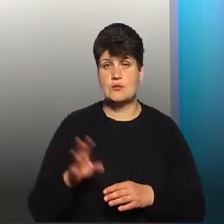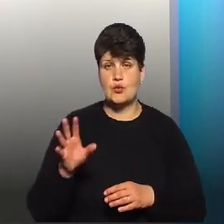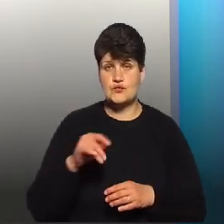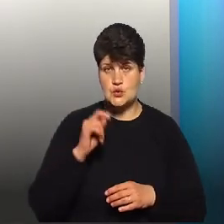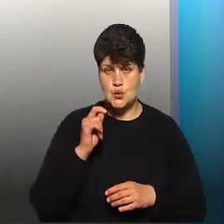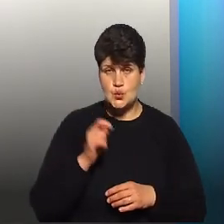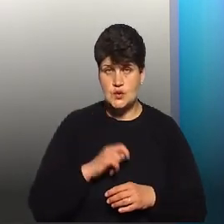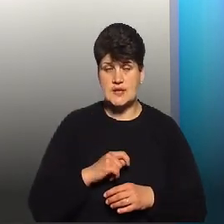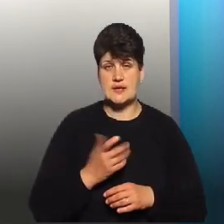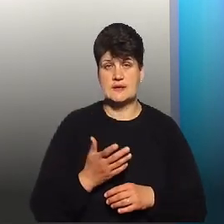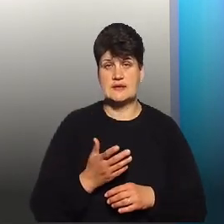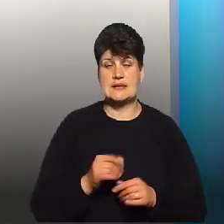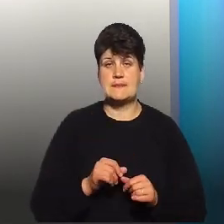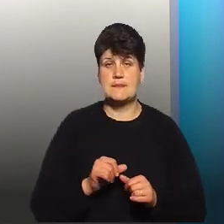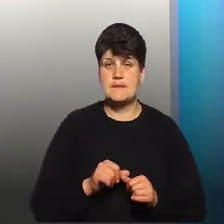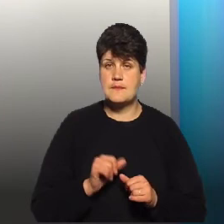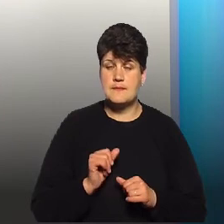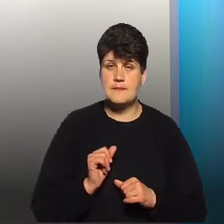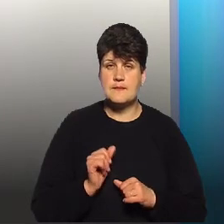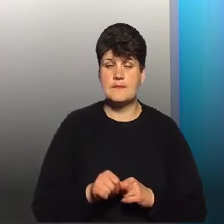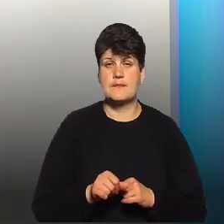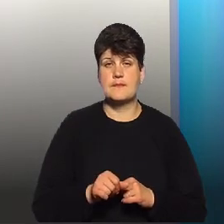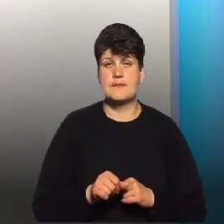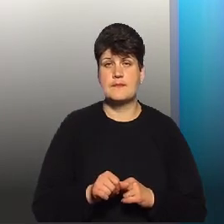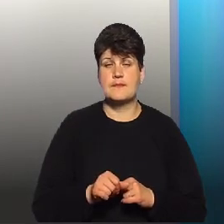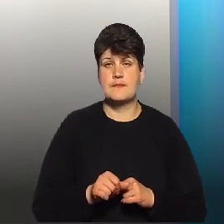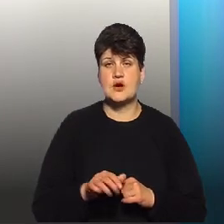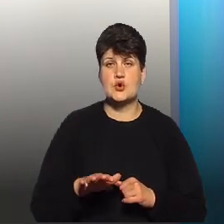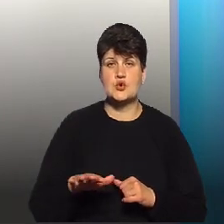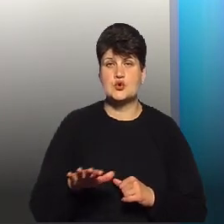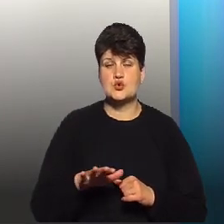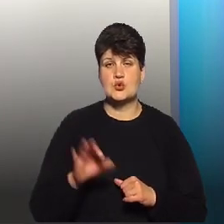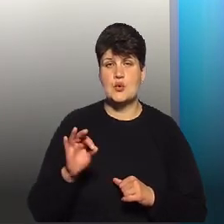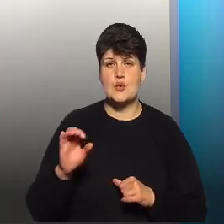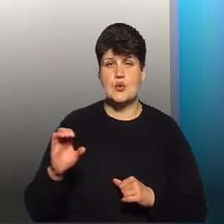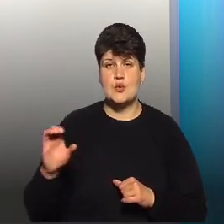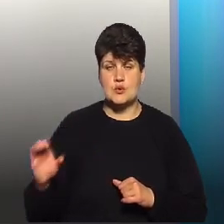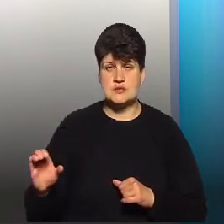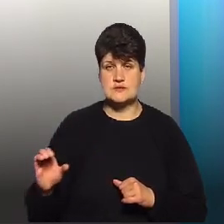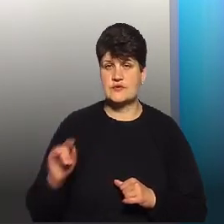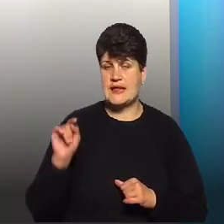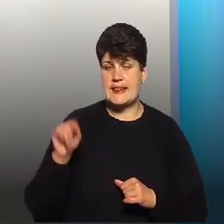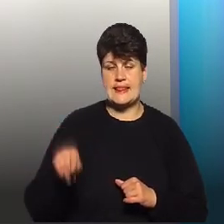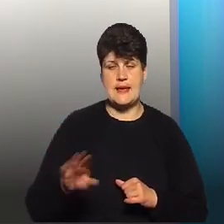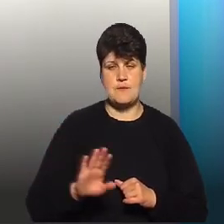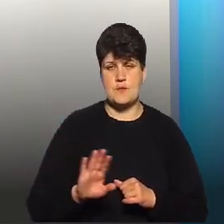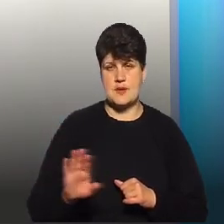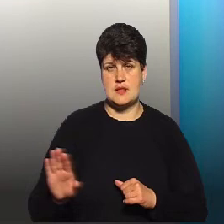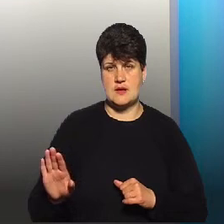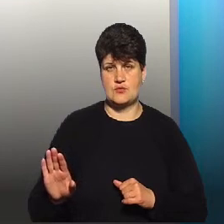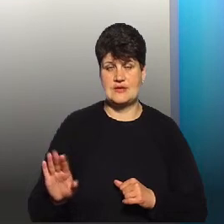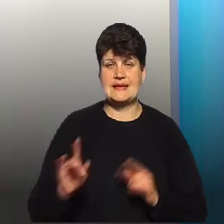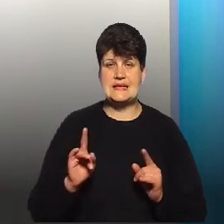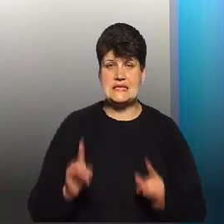географія, за винятком, тобто зону проведення ООС, строковики не попадають, тільки